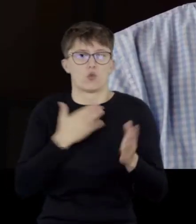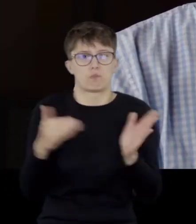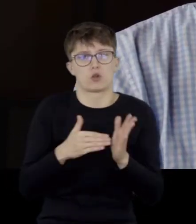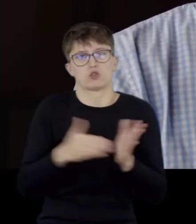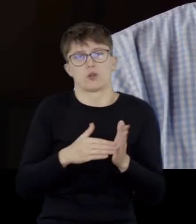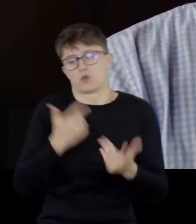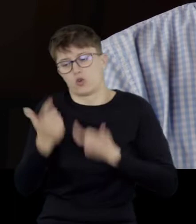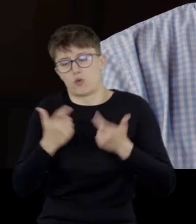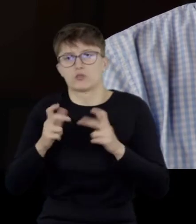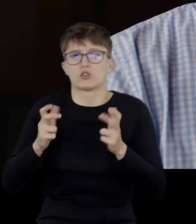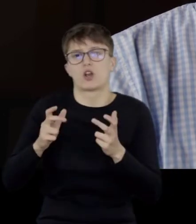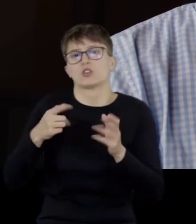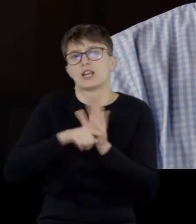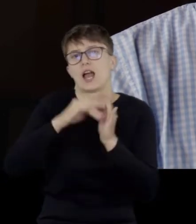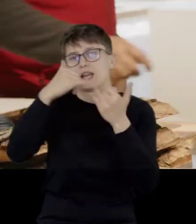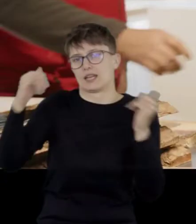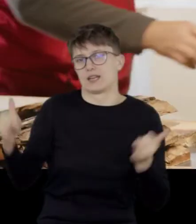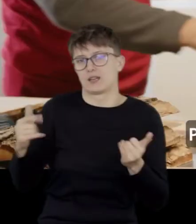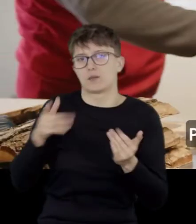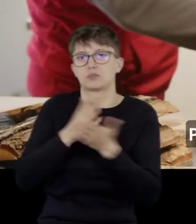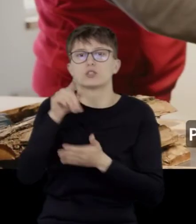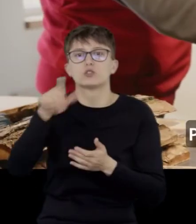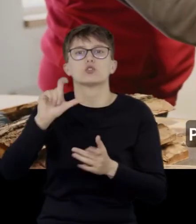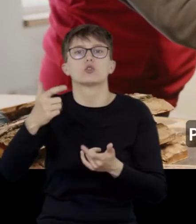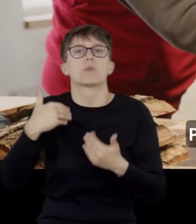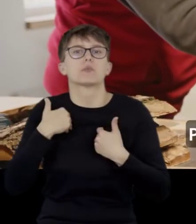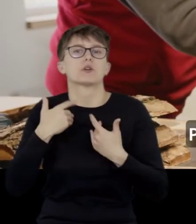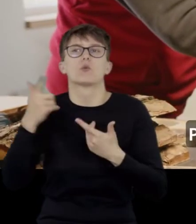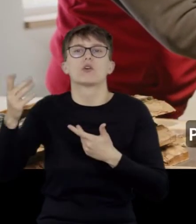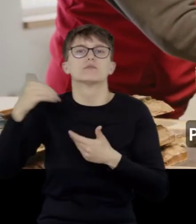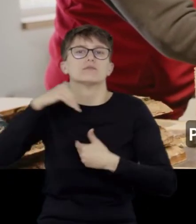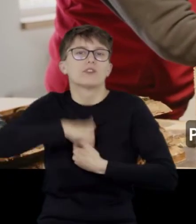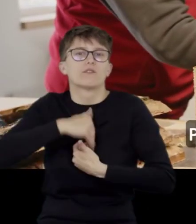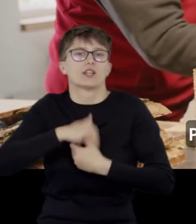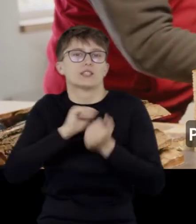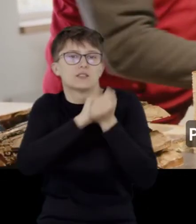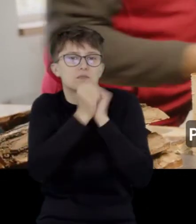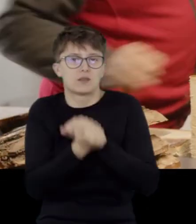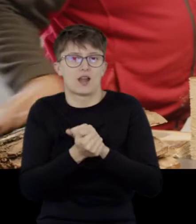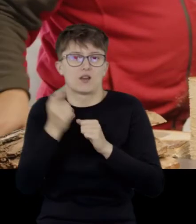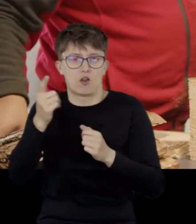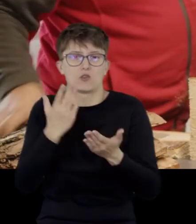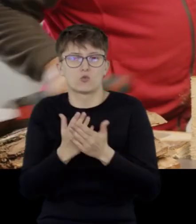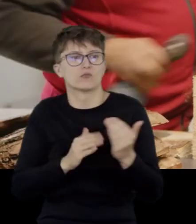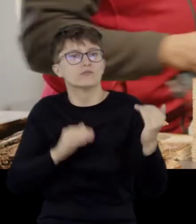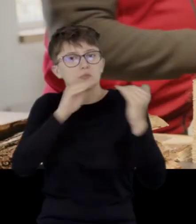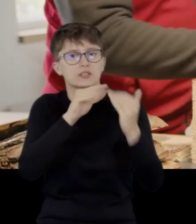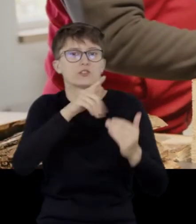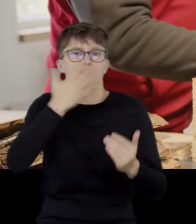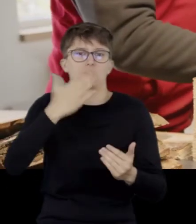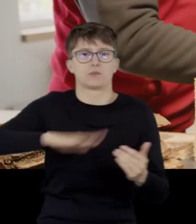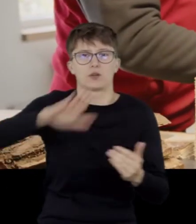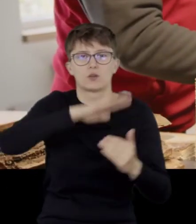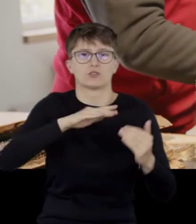poczuli taką potrzebę robienia czegoś dla innych. Przez to, że tutaj właśnie doszło do tej ich zmiany wewnętrznej, oni się wpasowali w to